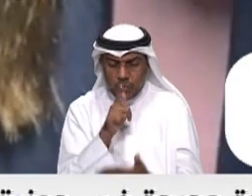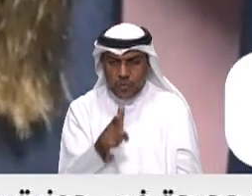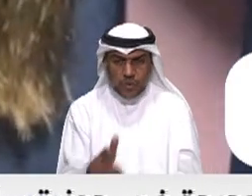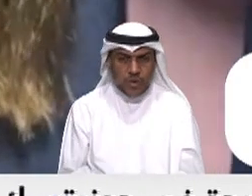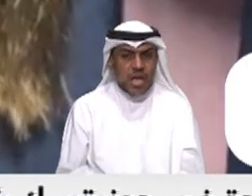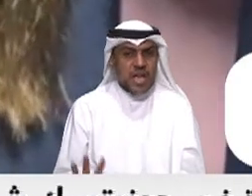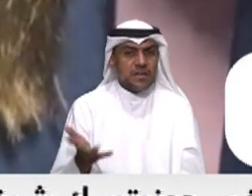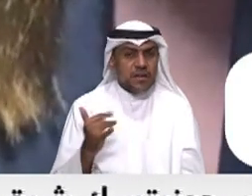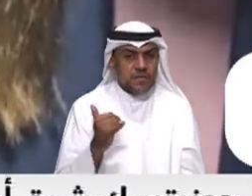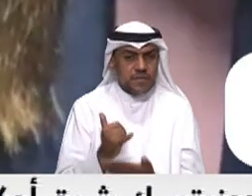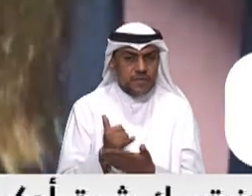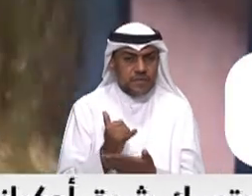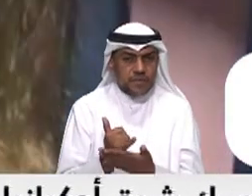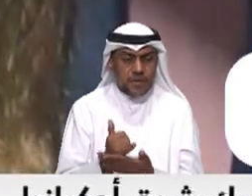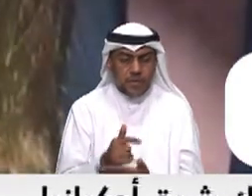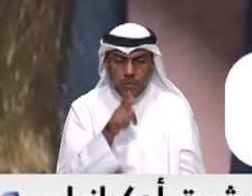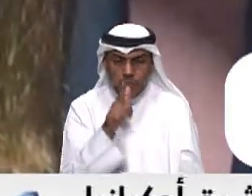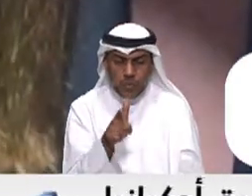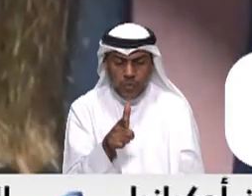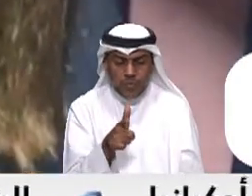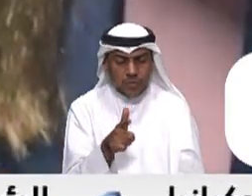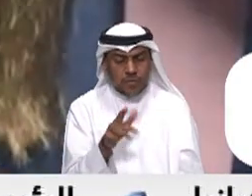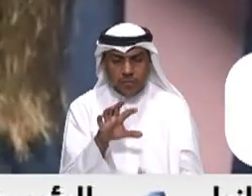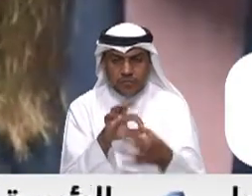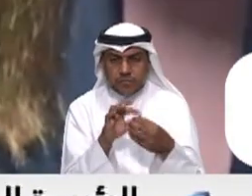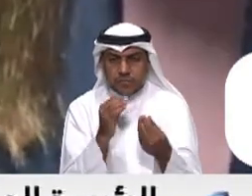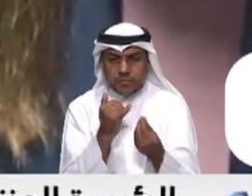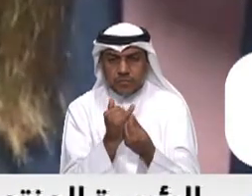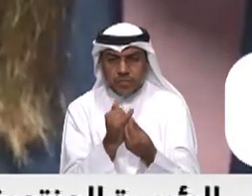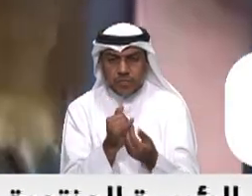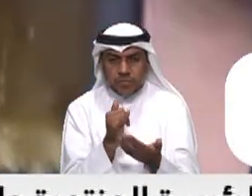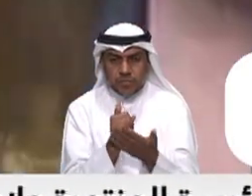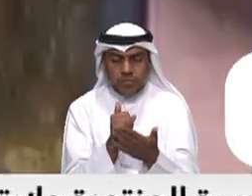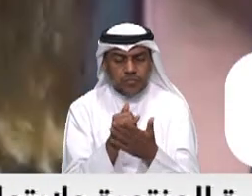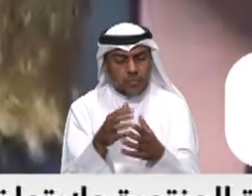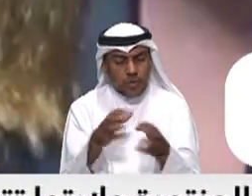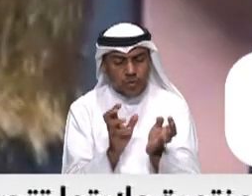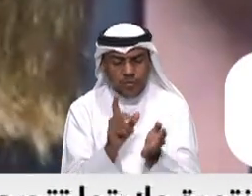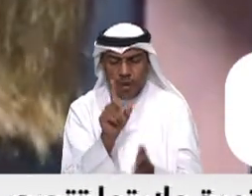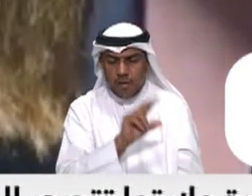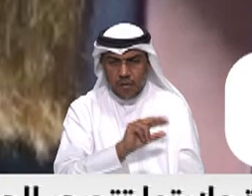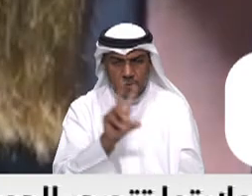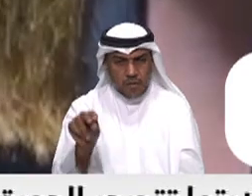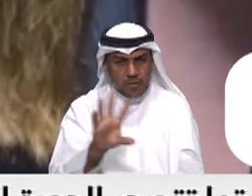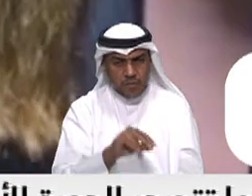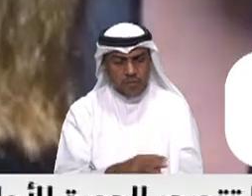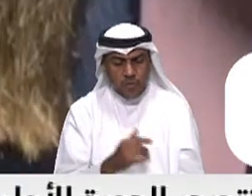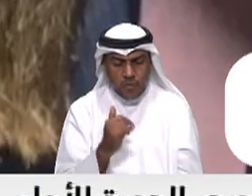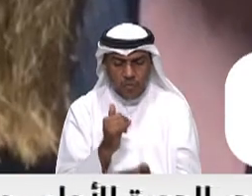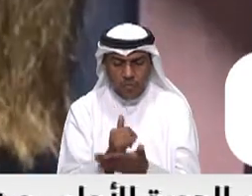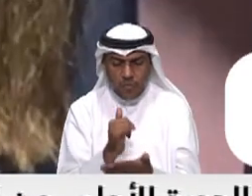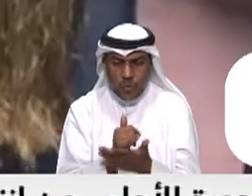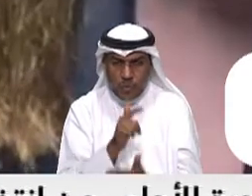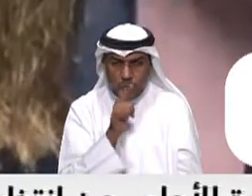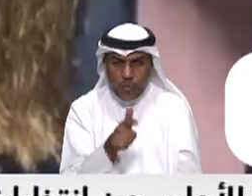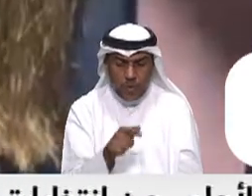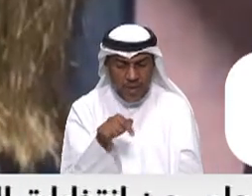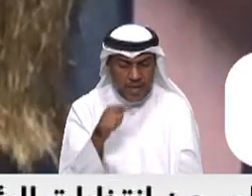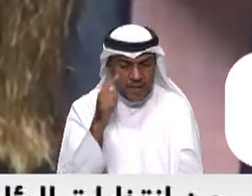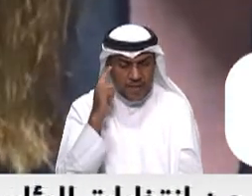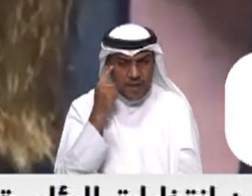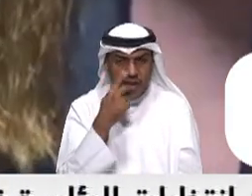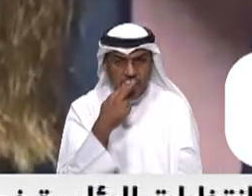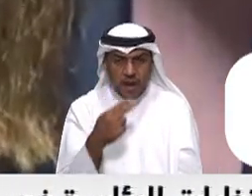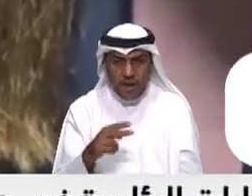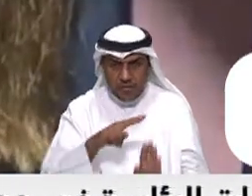يقوله اليوم رئيس مجلس النواب هو نقلا عن حزب الله، وكان قد قال إلى أن التعديل على